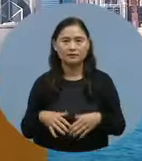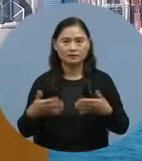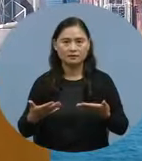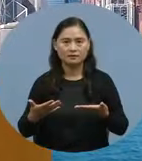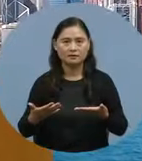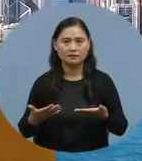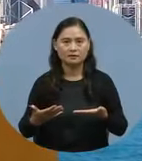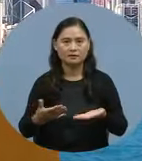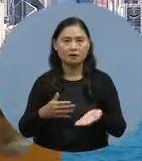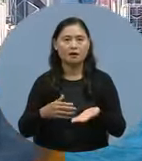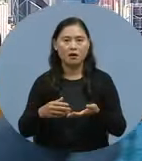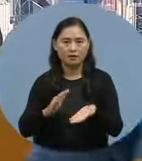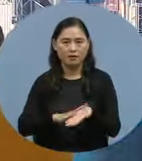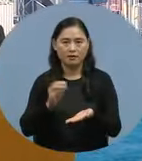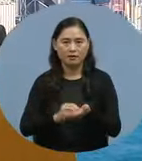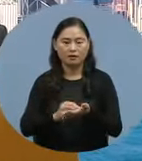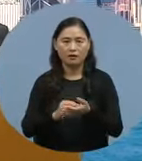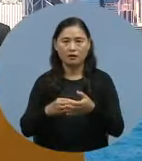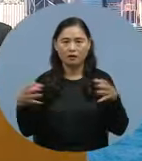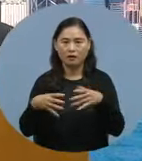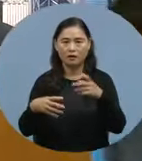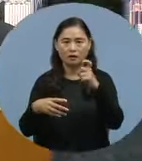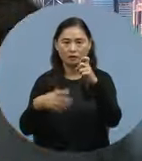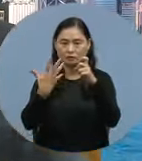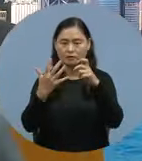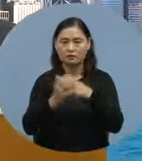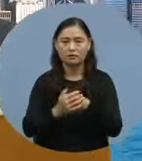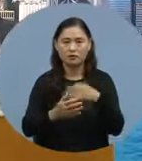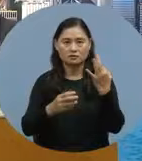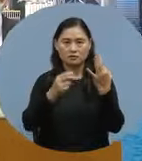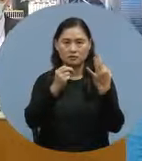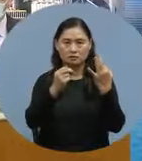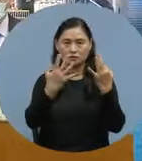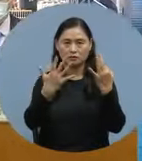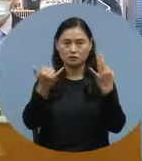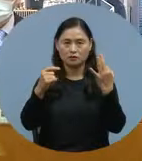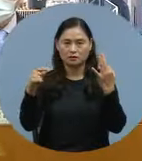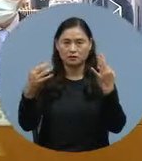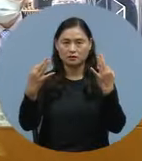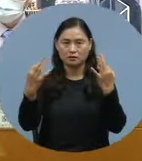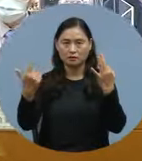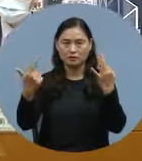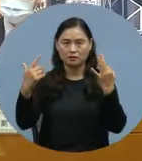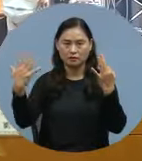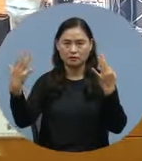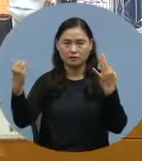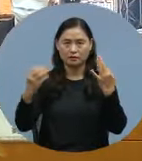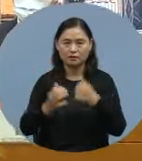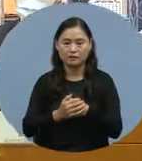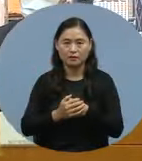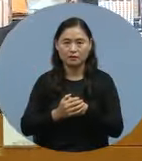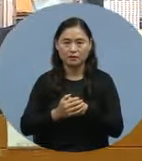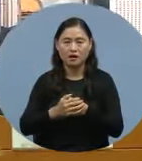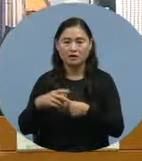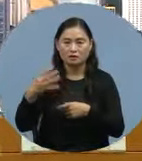今日就確診95宗個案啦，個案編號係3756去到3850啦。咁其中有